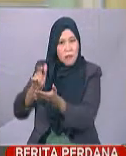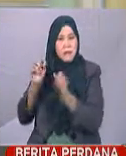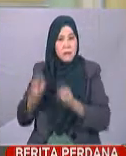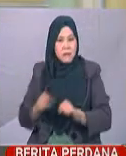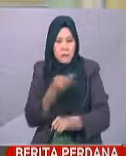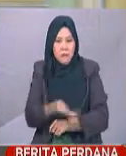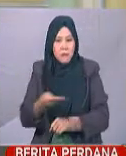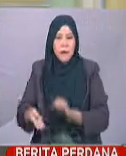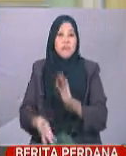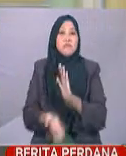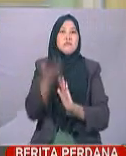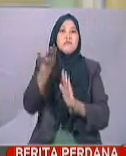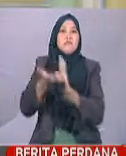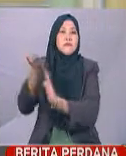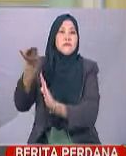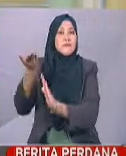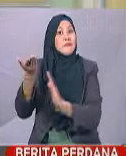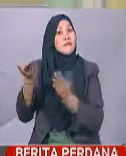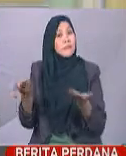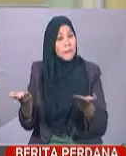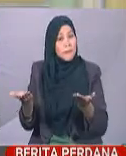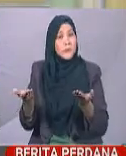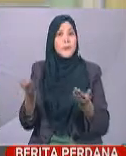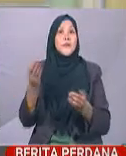menaikkan harga. Oleh itu,